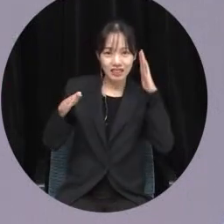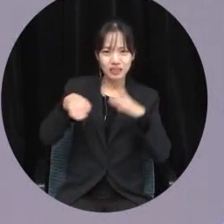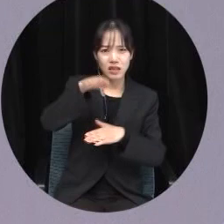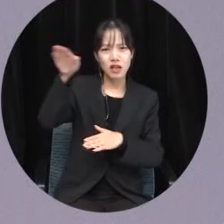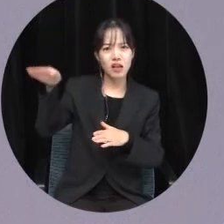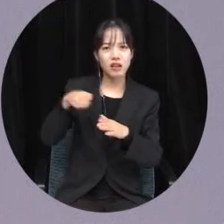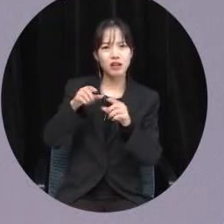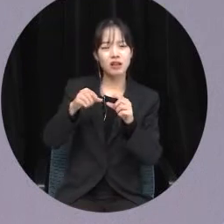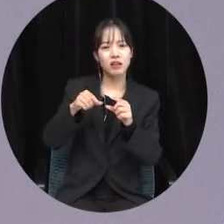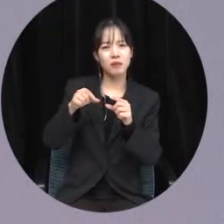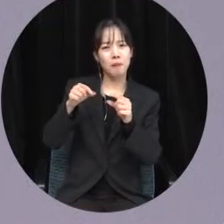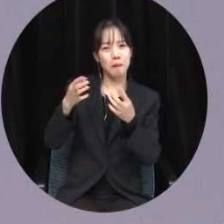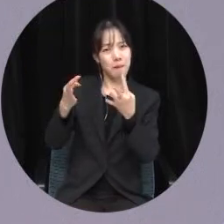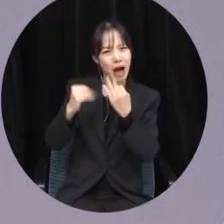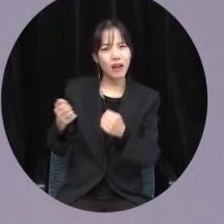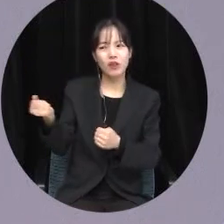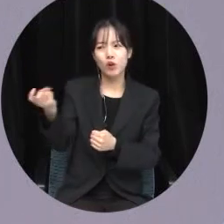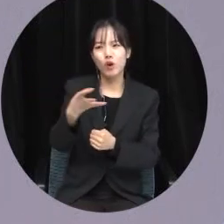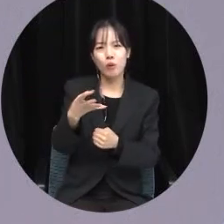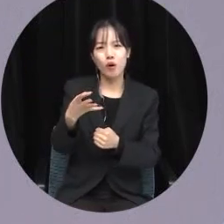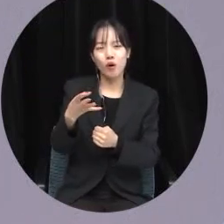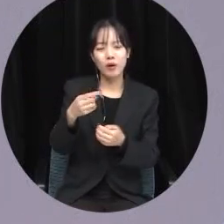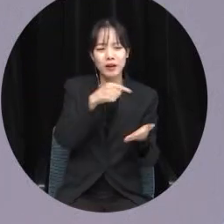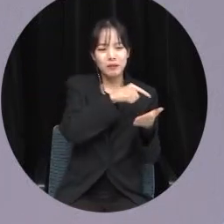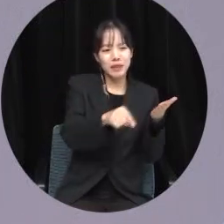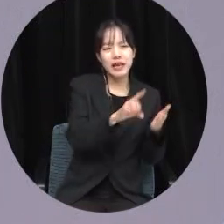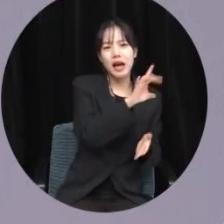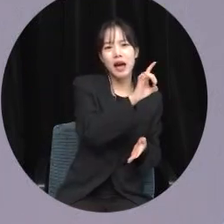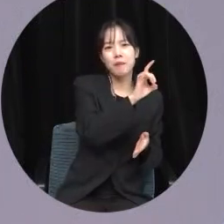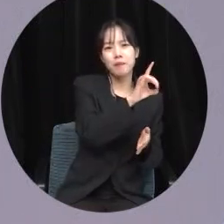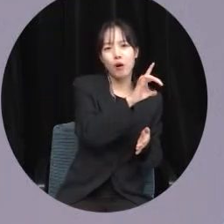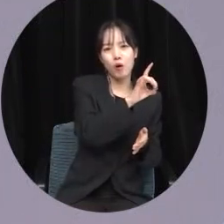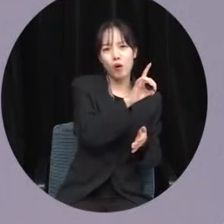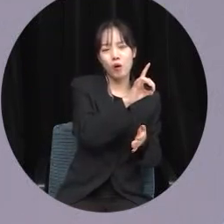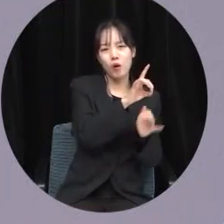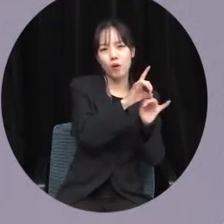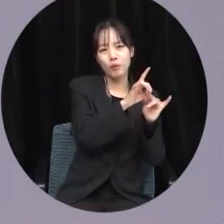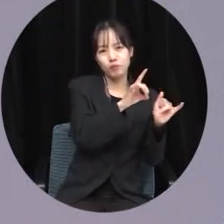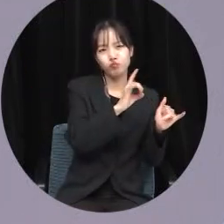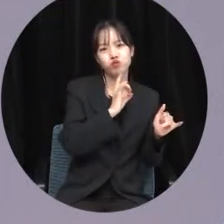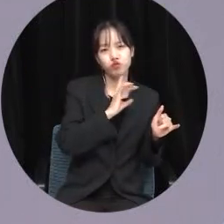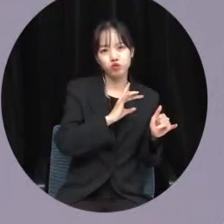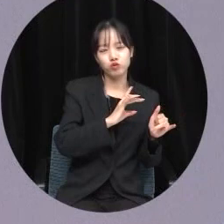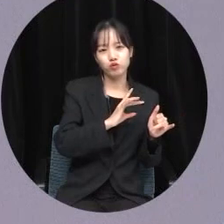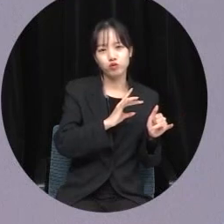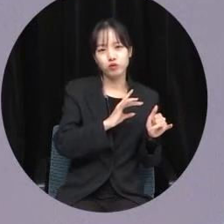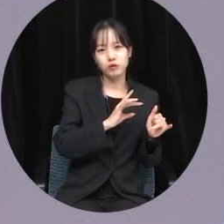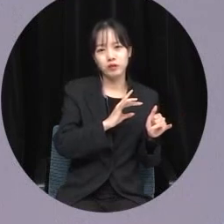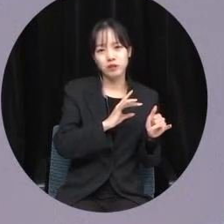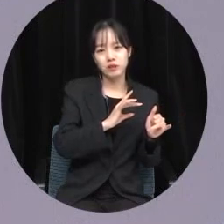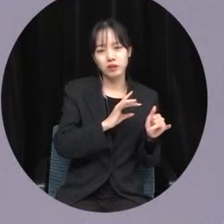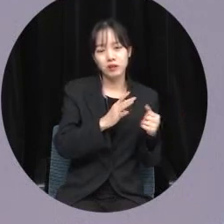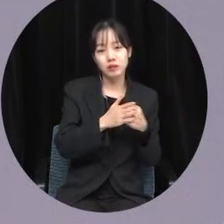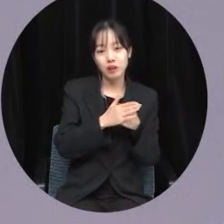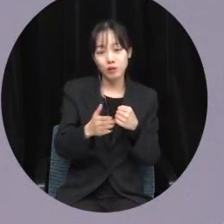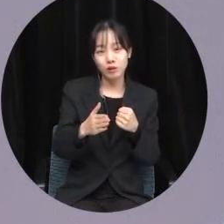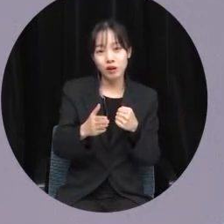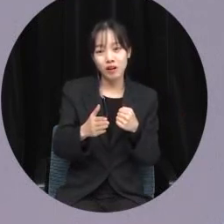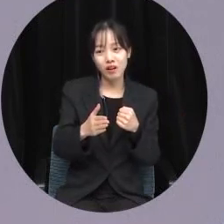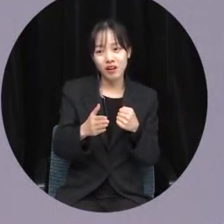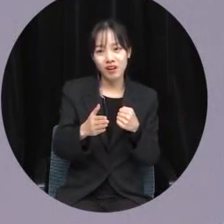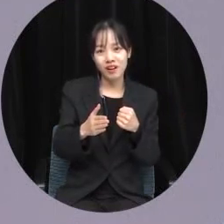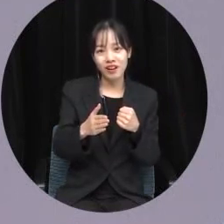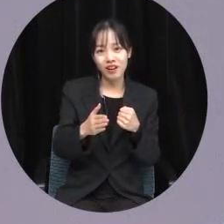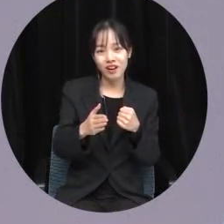보니까 피해 학생은 한 명이고 그러다 보니까 오히려 피해 학생을 따로 이제 분리시키는 어찌